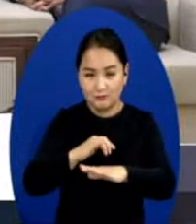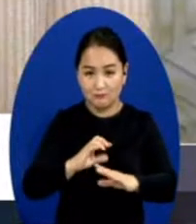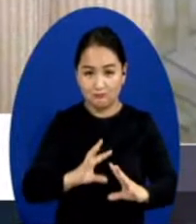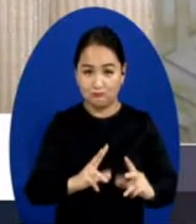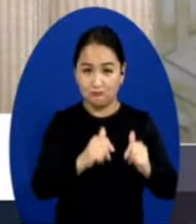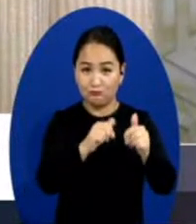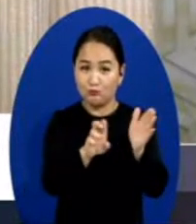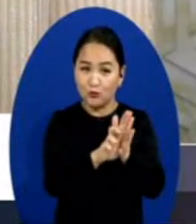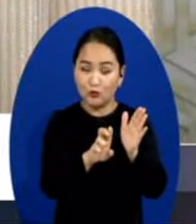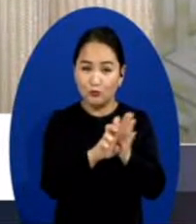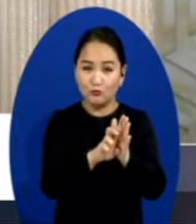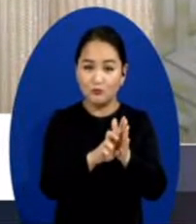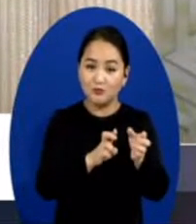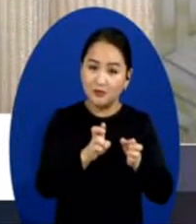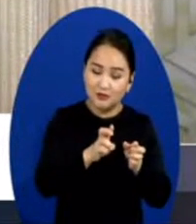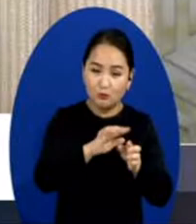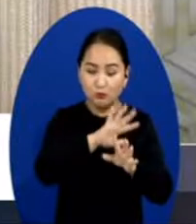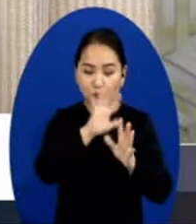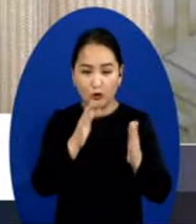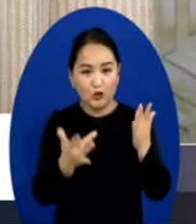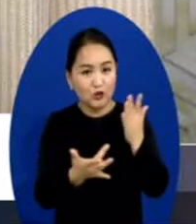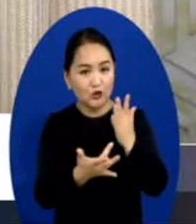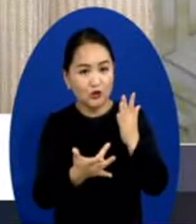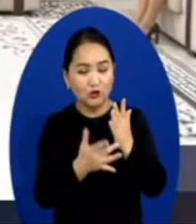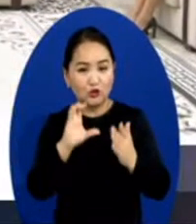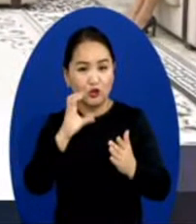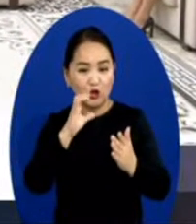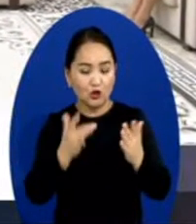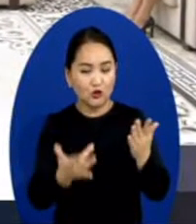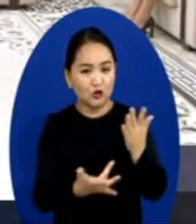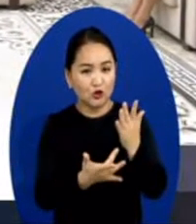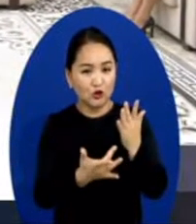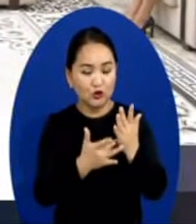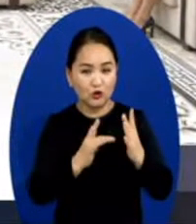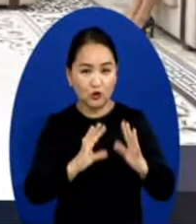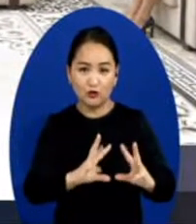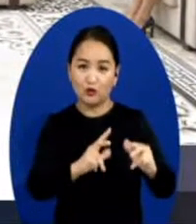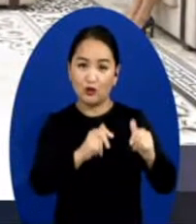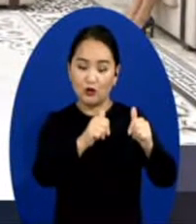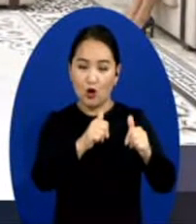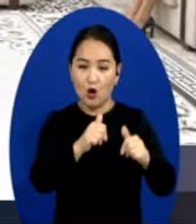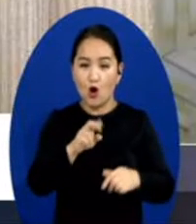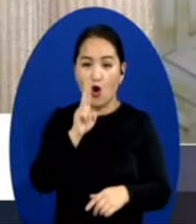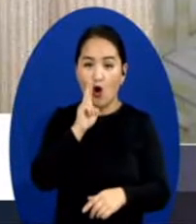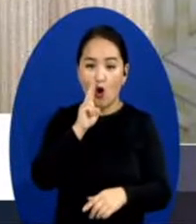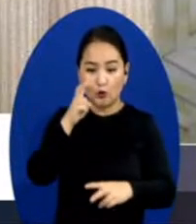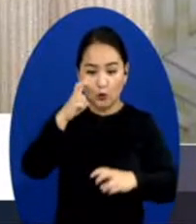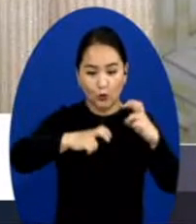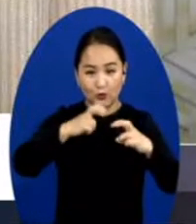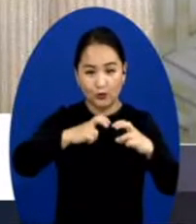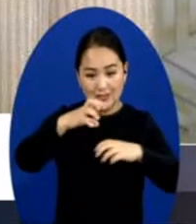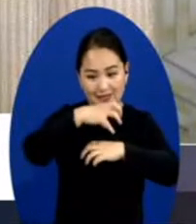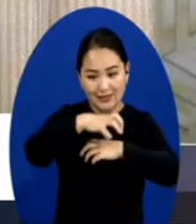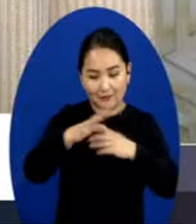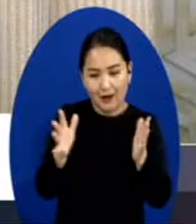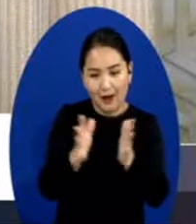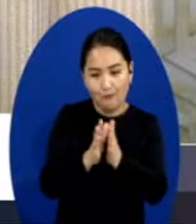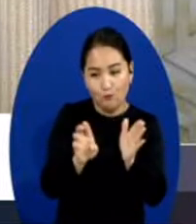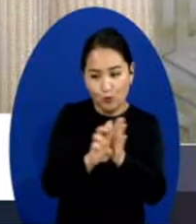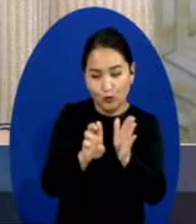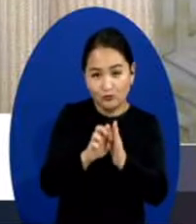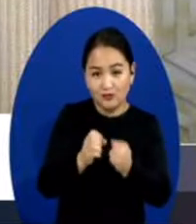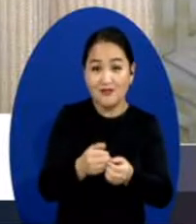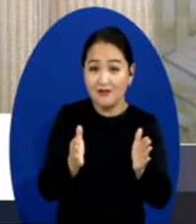хүчний салбарт Солонгосын өндөр технологийн нэвтрүүлж хөгжүүлэх хүн сүлдүүрлийн салбарт хамтран шин боломжуудыг нээхэд санал нэгдсэн